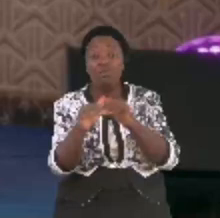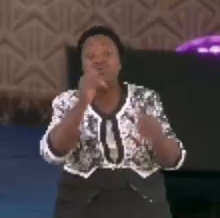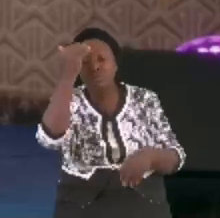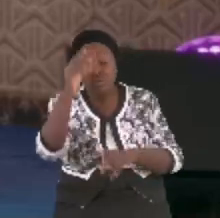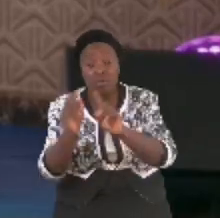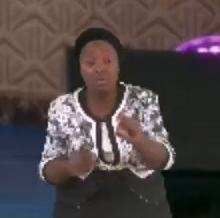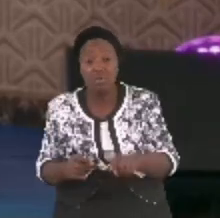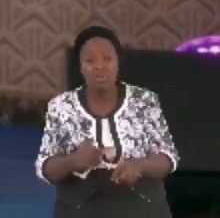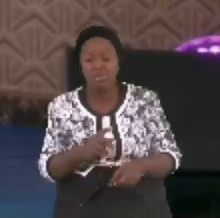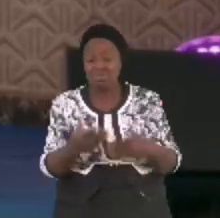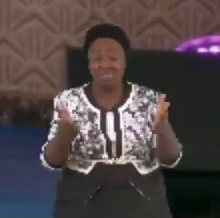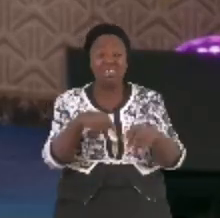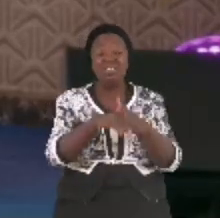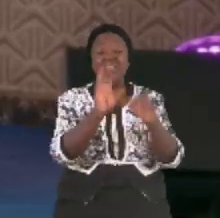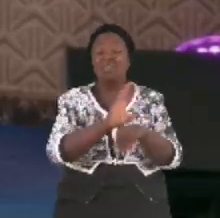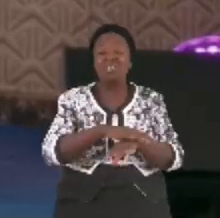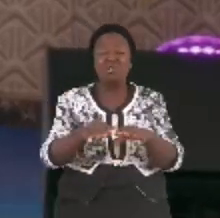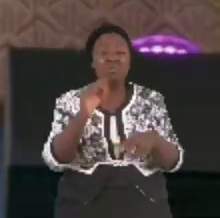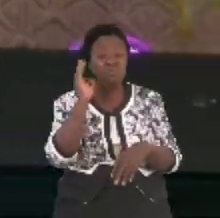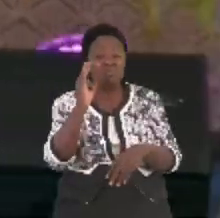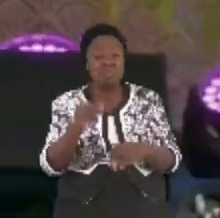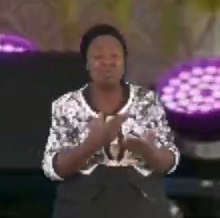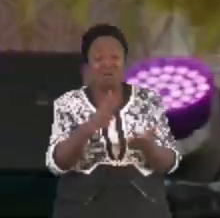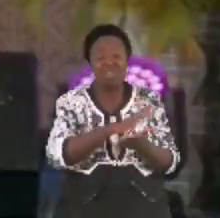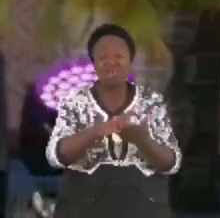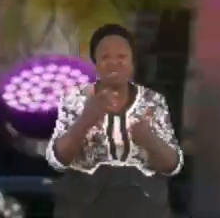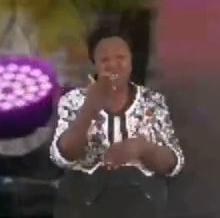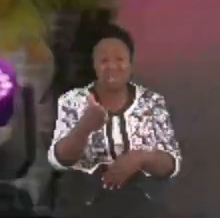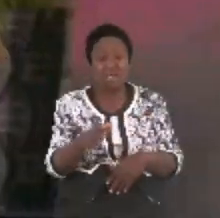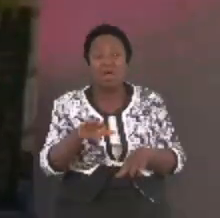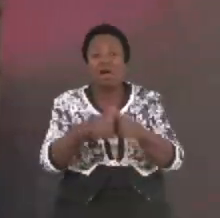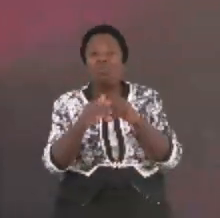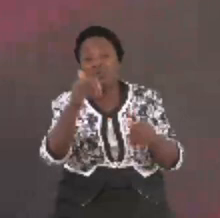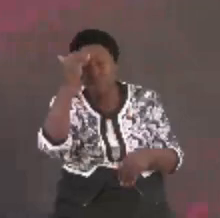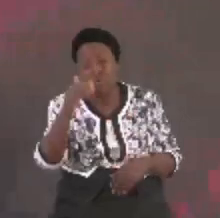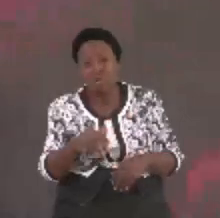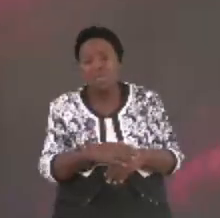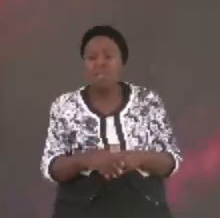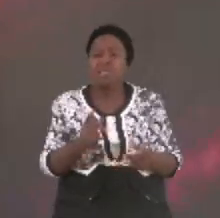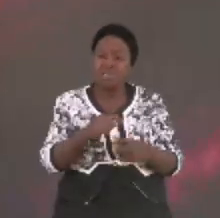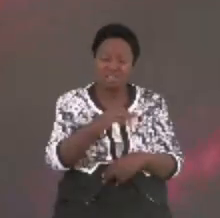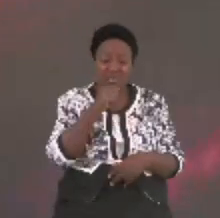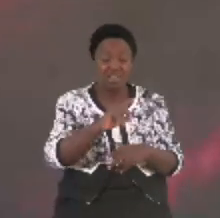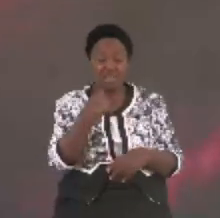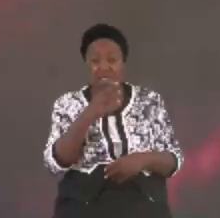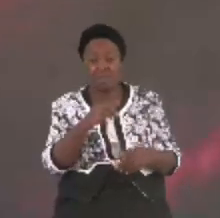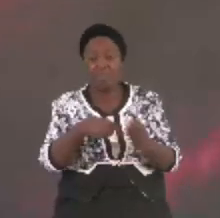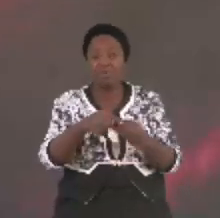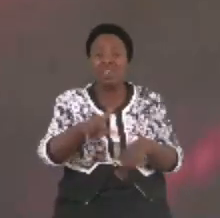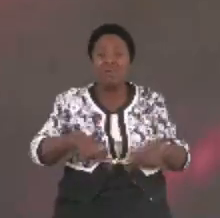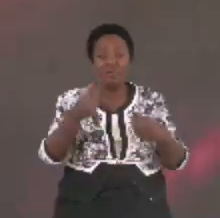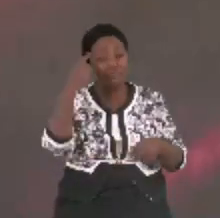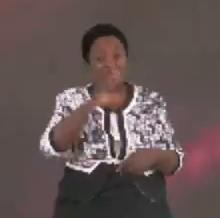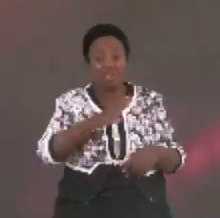la justice là-bas. Comment toi tu le sais? On ne leur prêche pas la vie de justice dans la